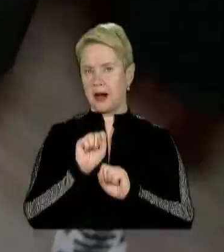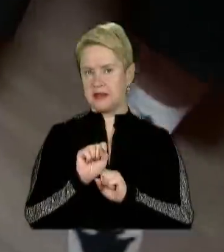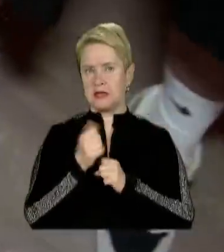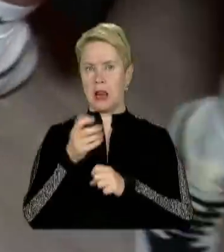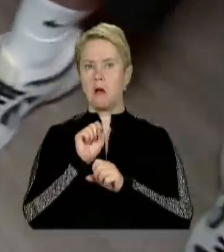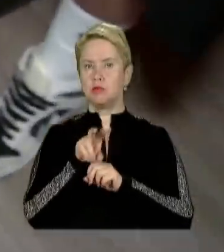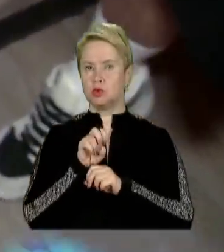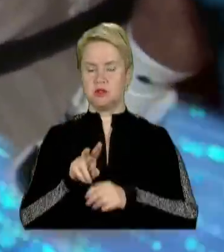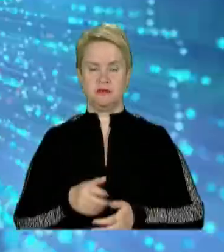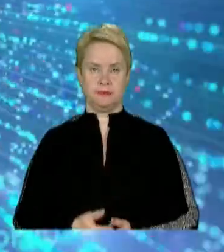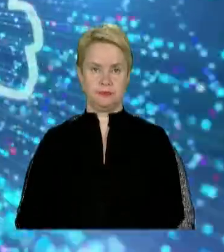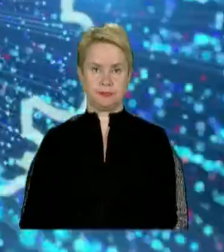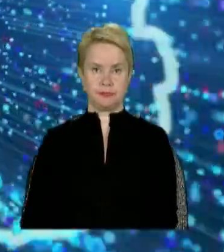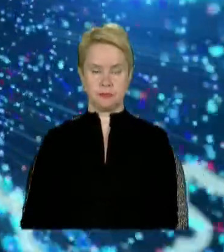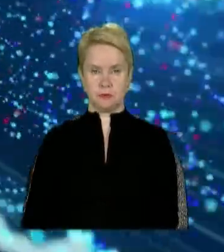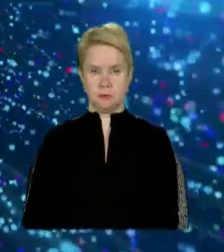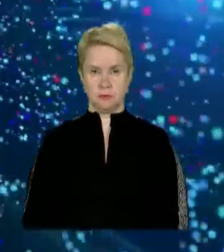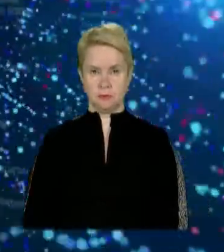для біженців.